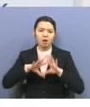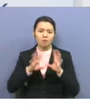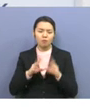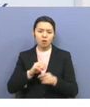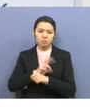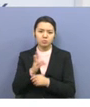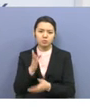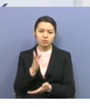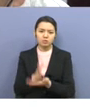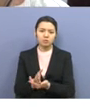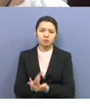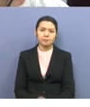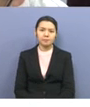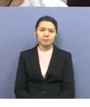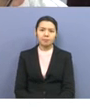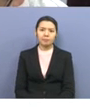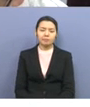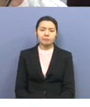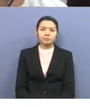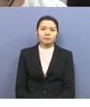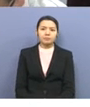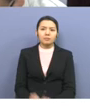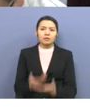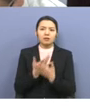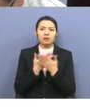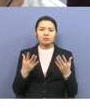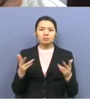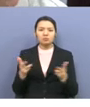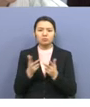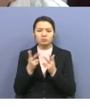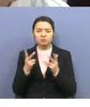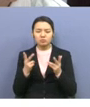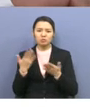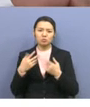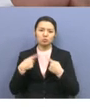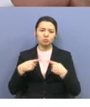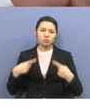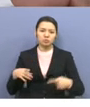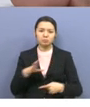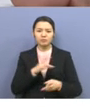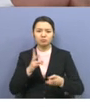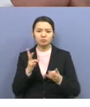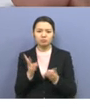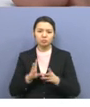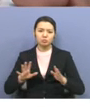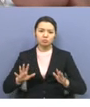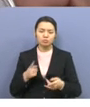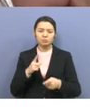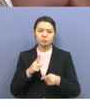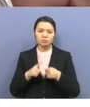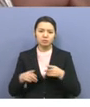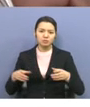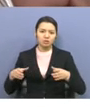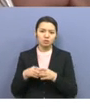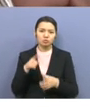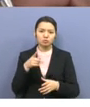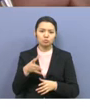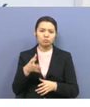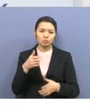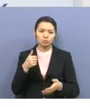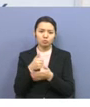бар. Өрттер мен өзге де төтенше жағдайлардың алдын алуға қатысты дайындық деңгейін арттыру мақсатында жеке құрамда